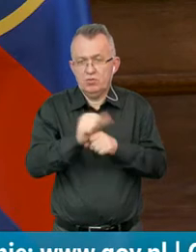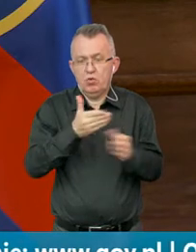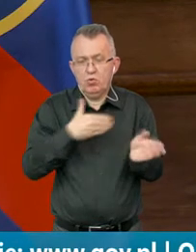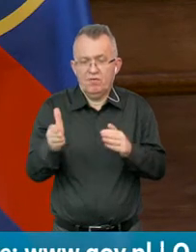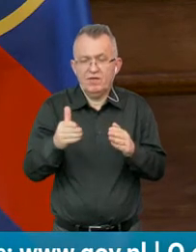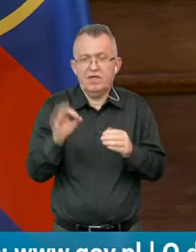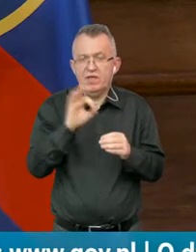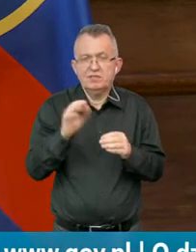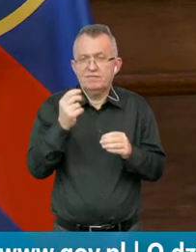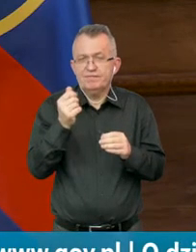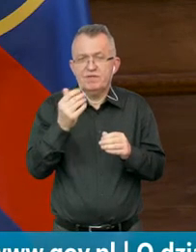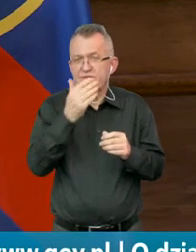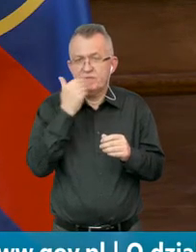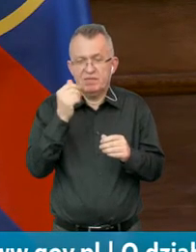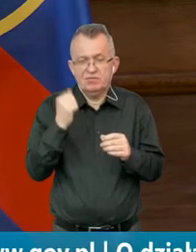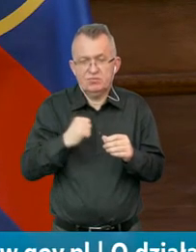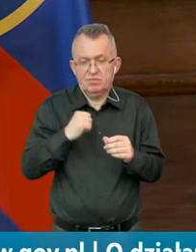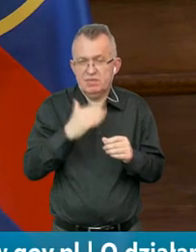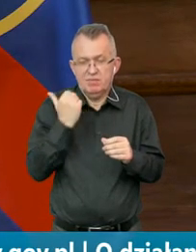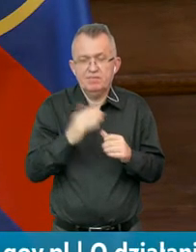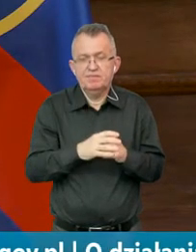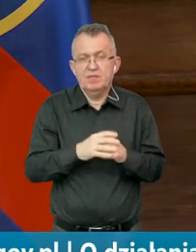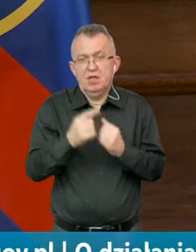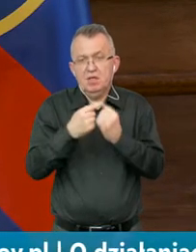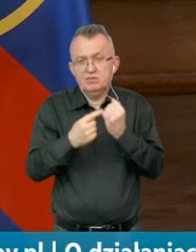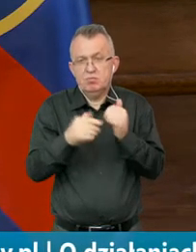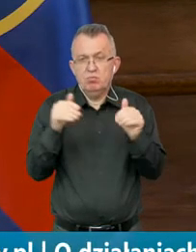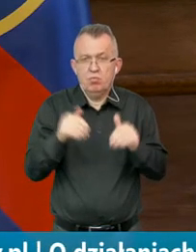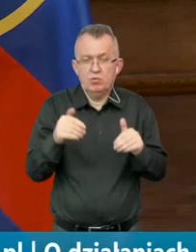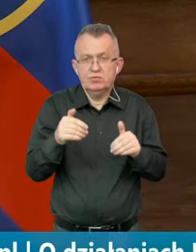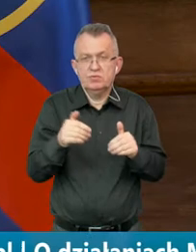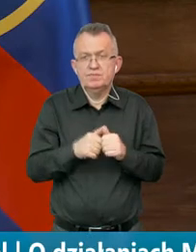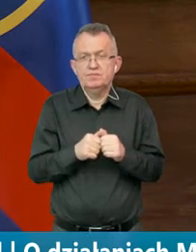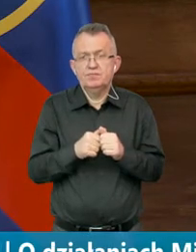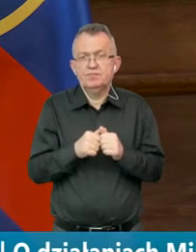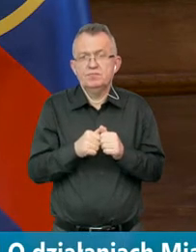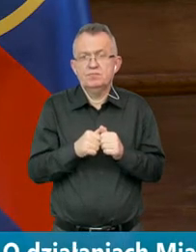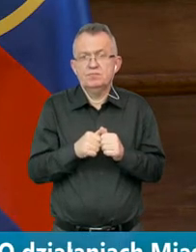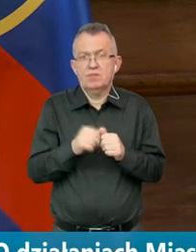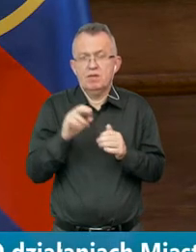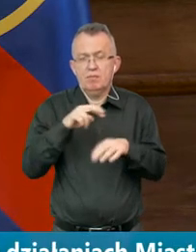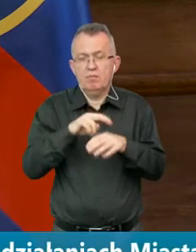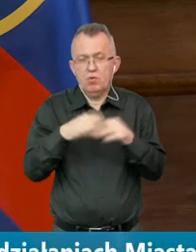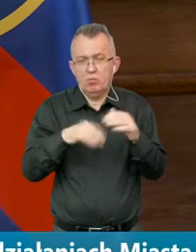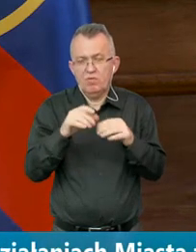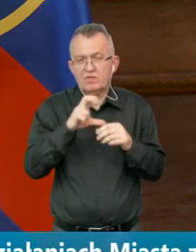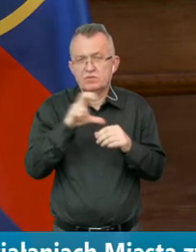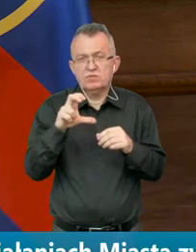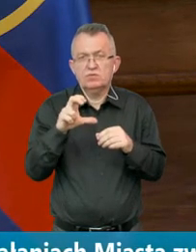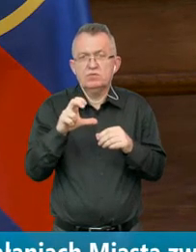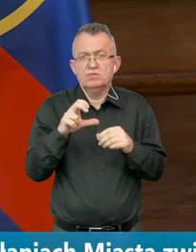nie ma jeszcze swojego finansowania. Liczymy, że być może czy Krajowy Program Odbudowy, czy też